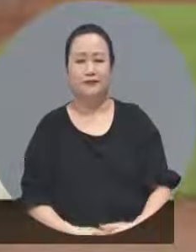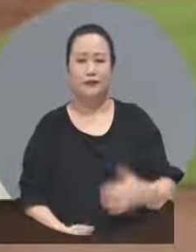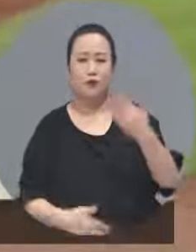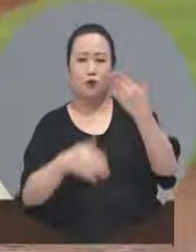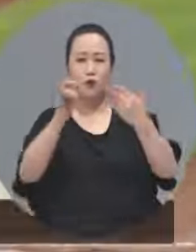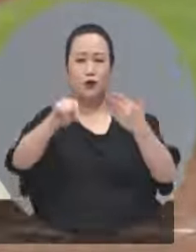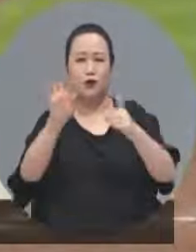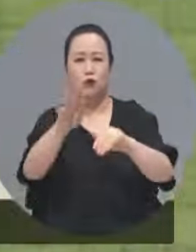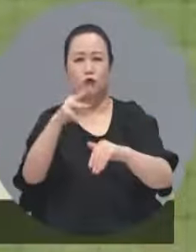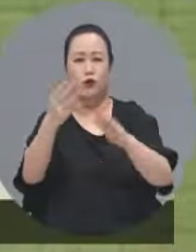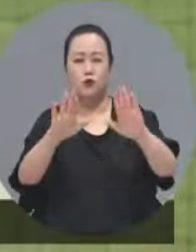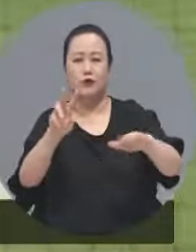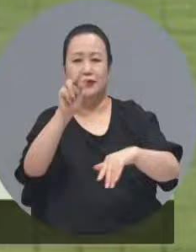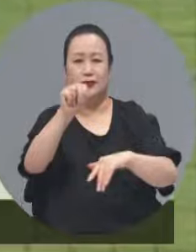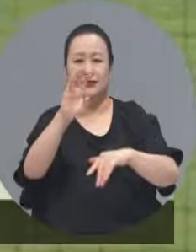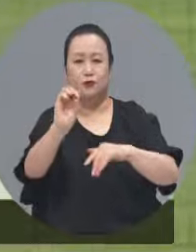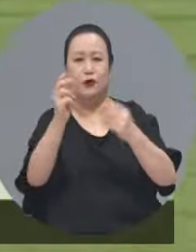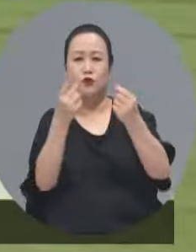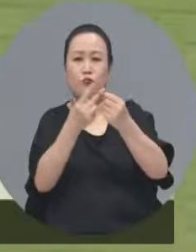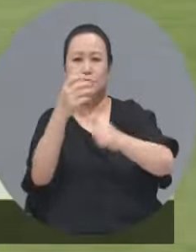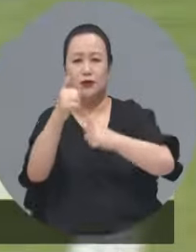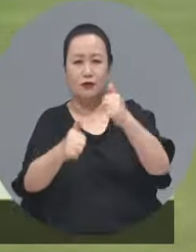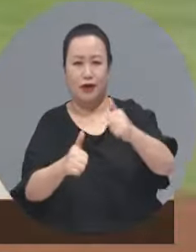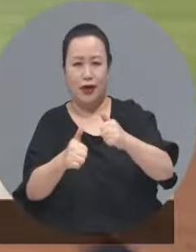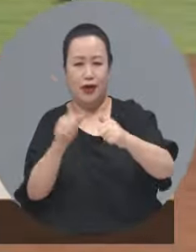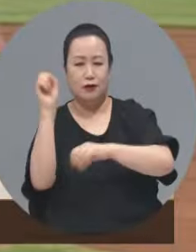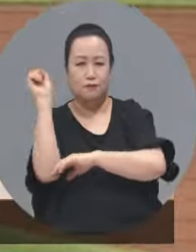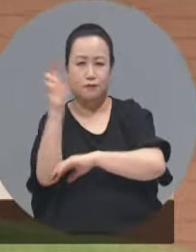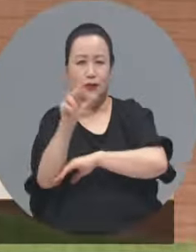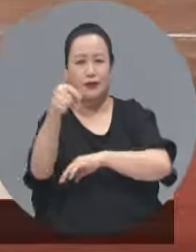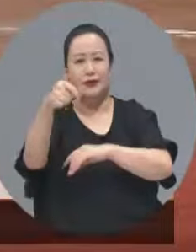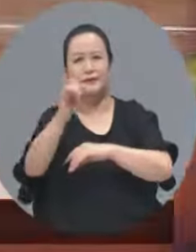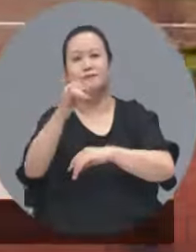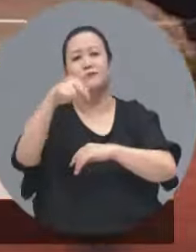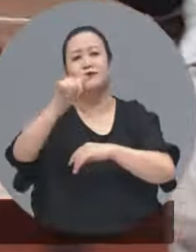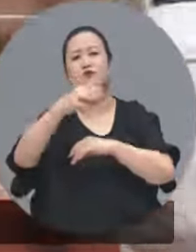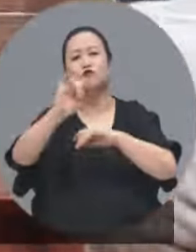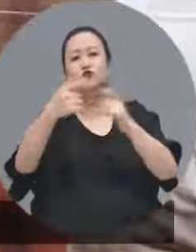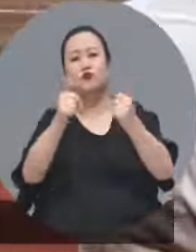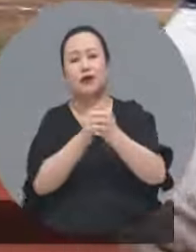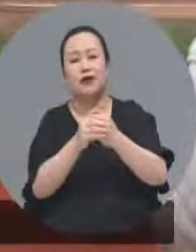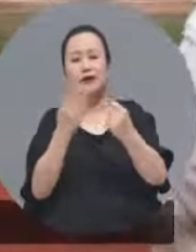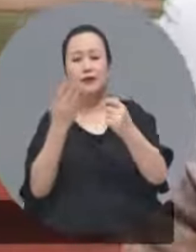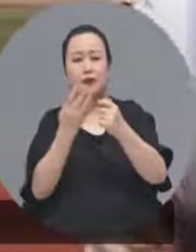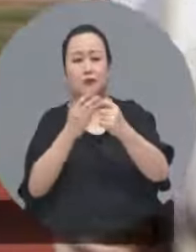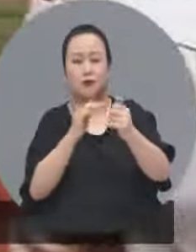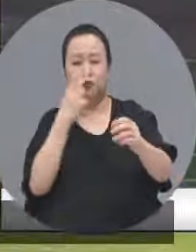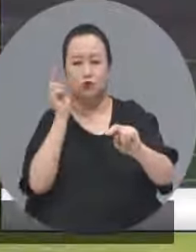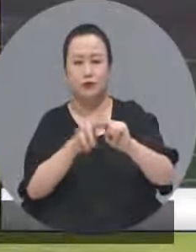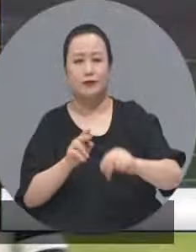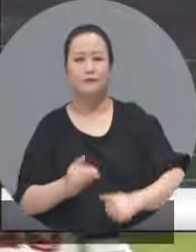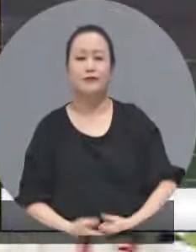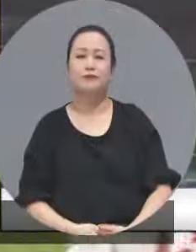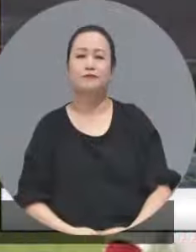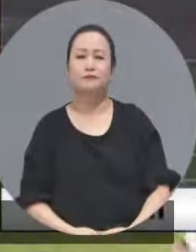리그 9위 롯데는 오늘 NC와의 두 번째 경기 선발 투수로 김진욱을 내세워 4연승에 도전합니다.